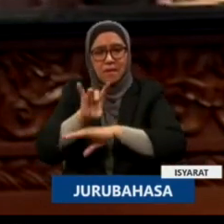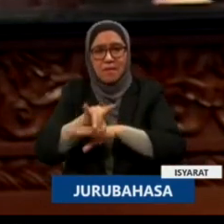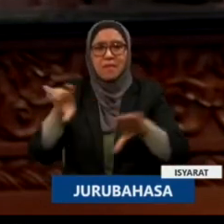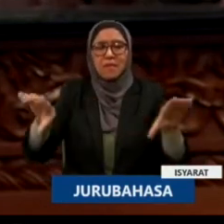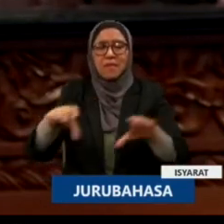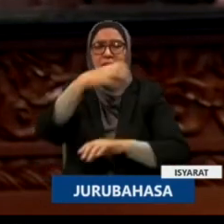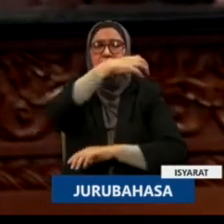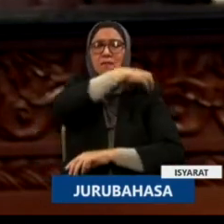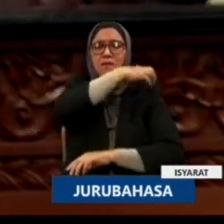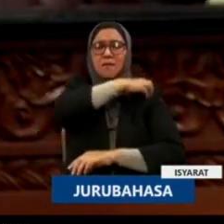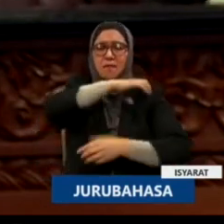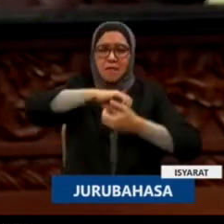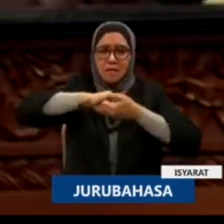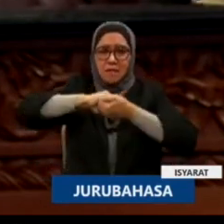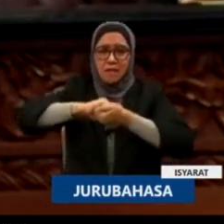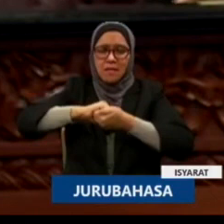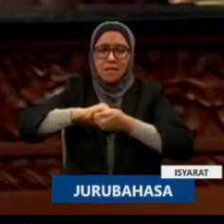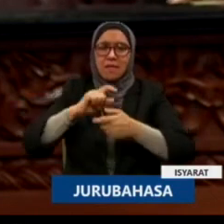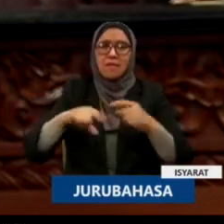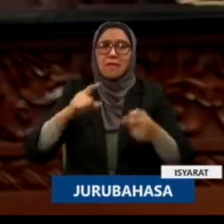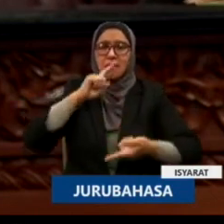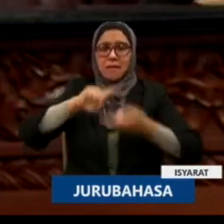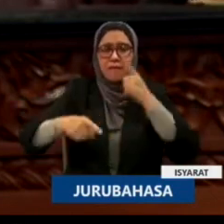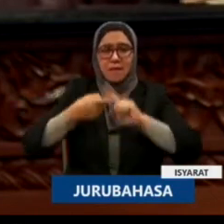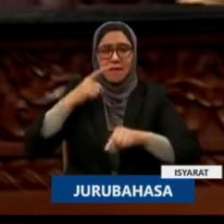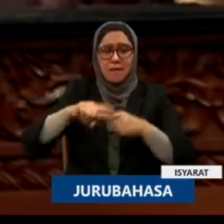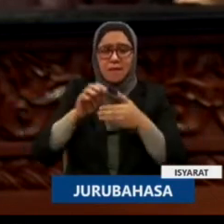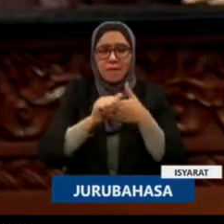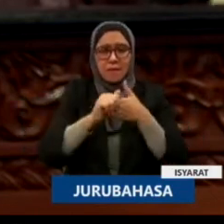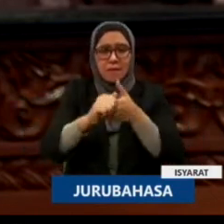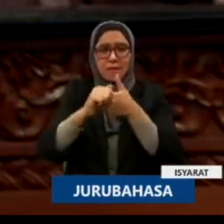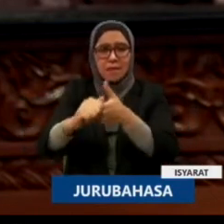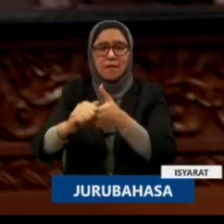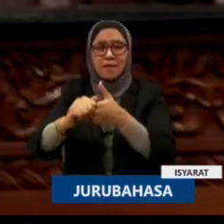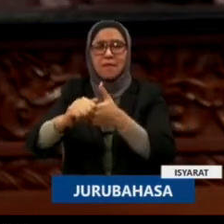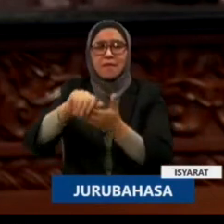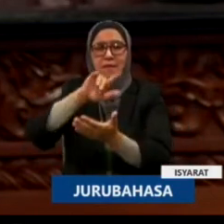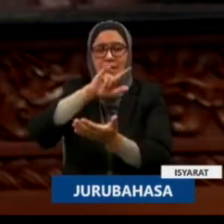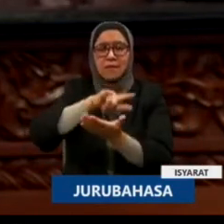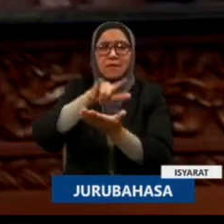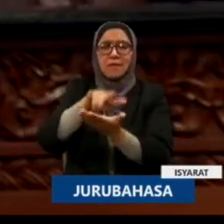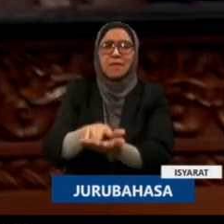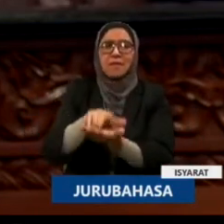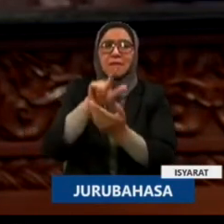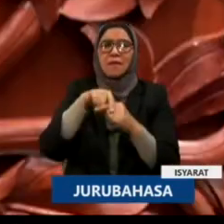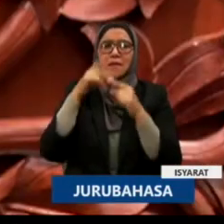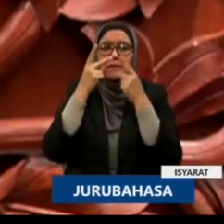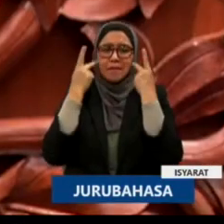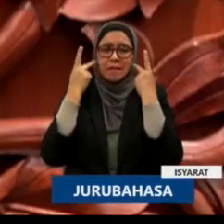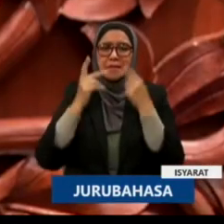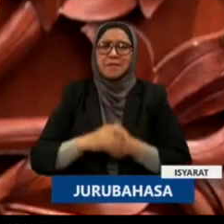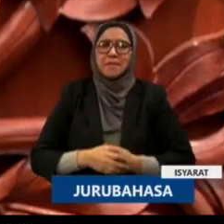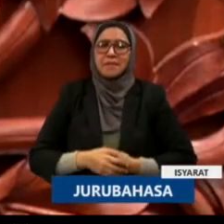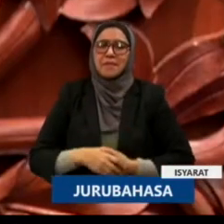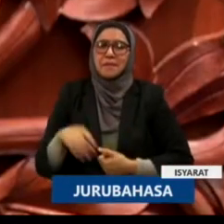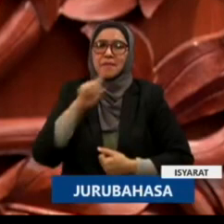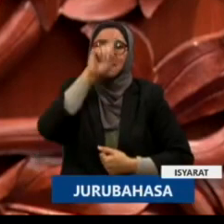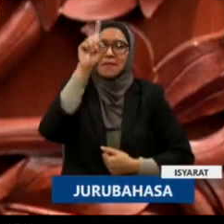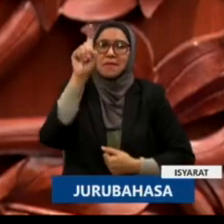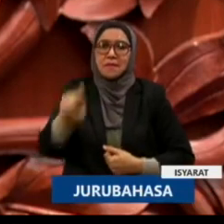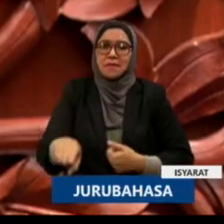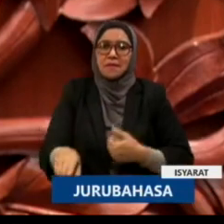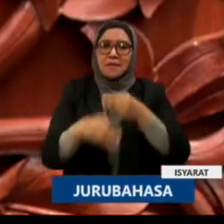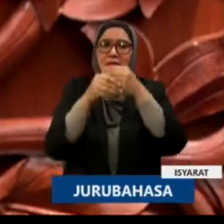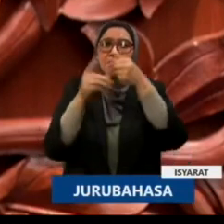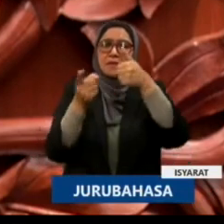yaitu rakang pembimbing rismata Nawang di orang udah ada kucing remaja jauh lebih soalan tambahan yang pertama kota